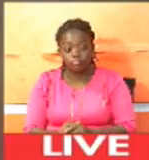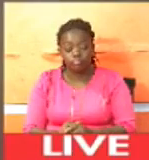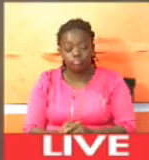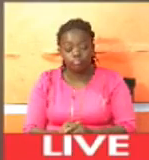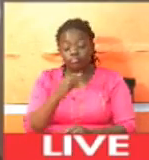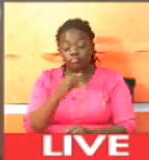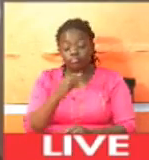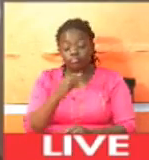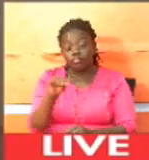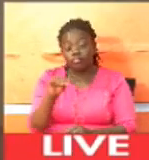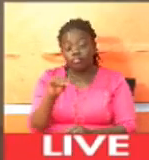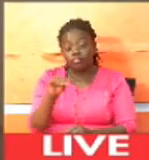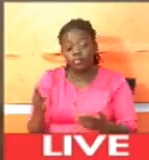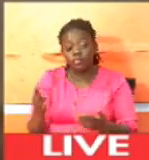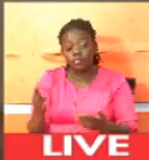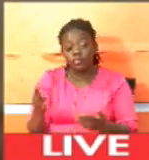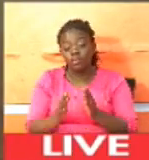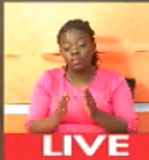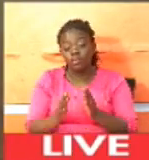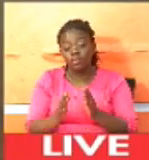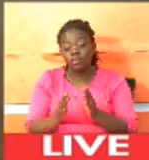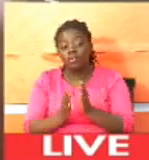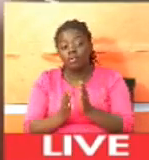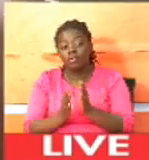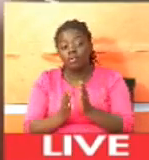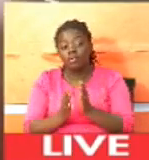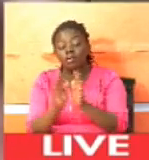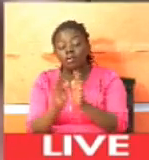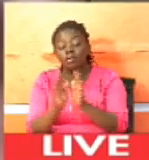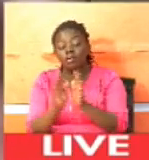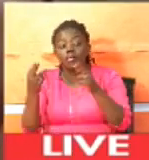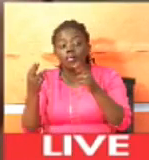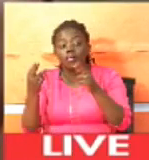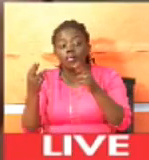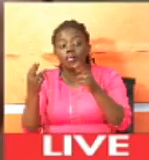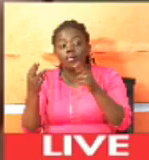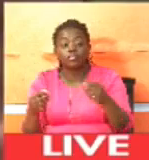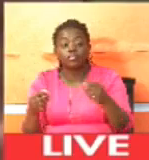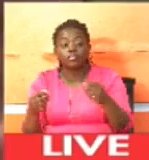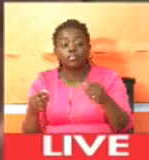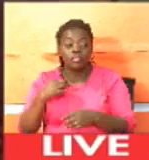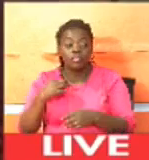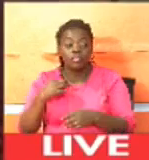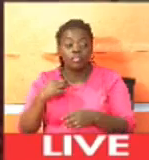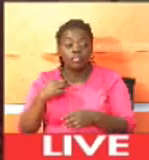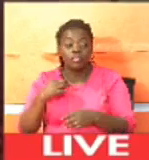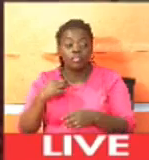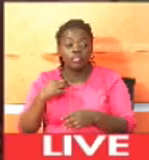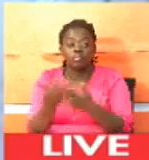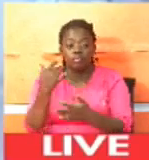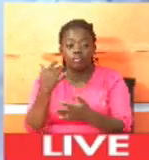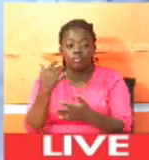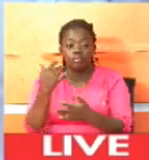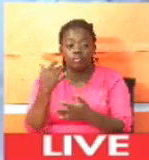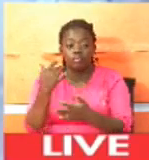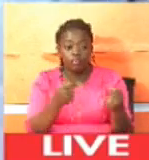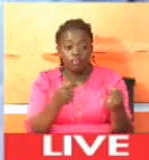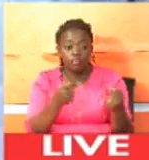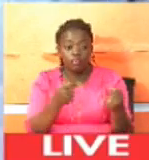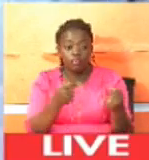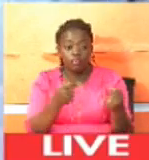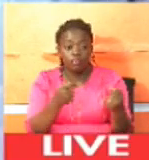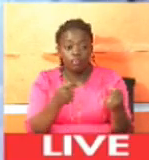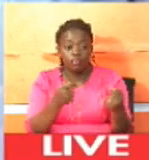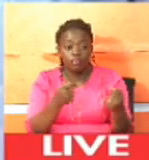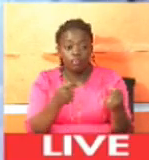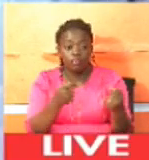Ssentebe Kayongo alambuza omusasi waffe bino we byabadde nga n'engoye Sise ze yabaddemu zonna zaayidde. Avumiridde